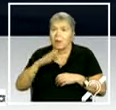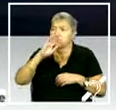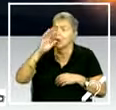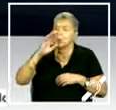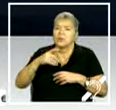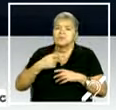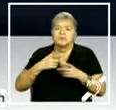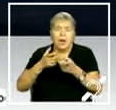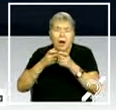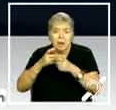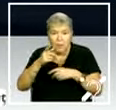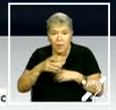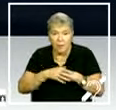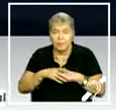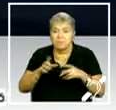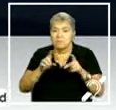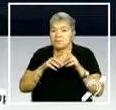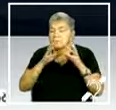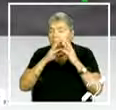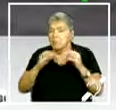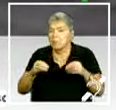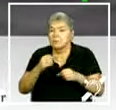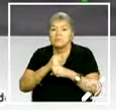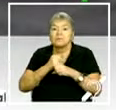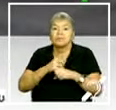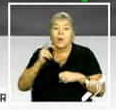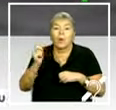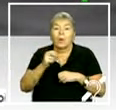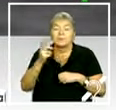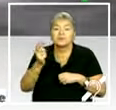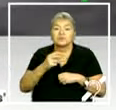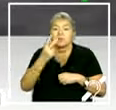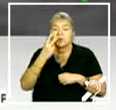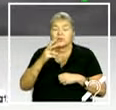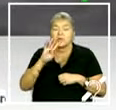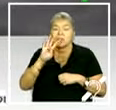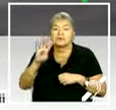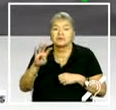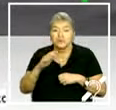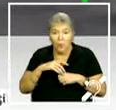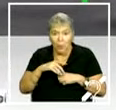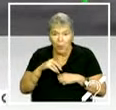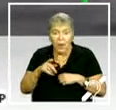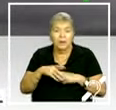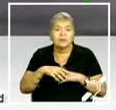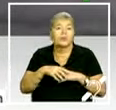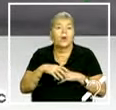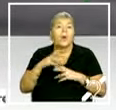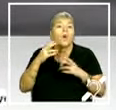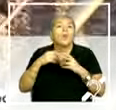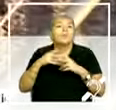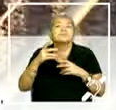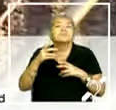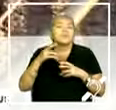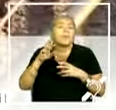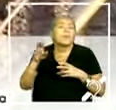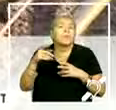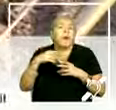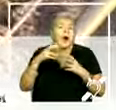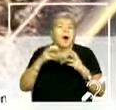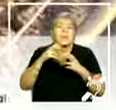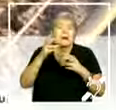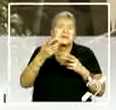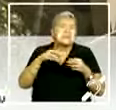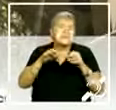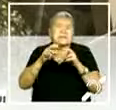de muniții. De asemenea, au fost distruse 18 din cele 24 de muniții rătăcitoare rusești. Munițiile rătăcitoare sunt